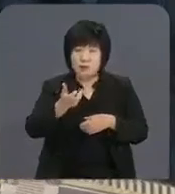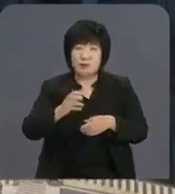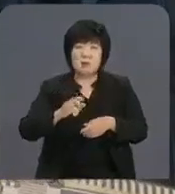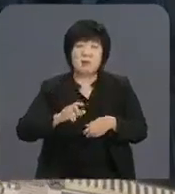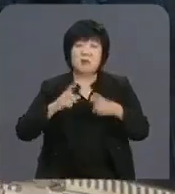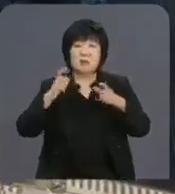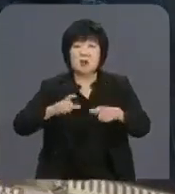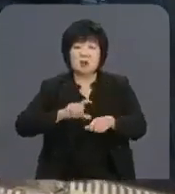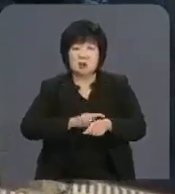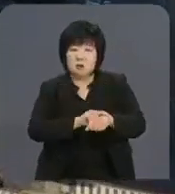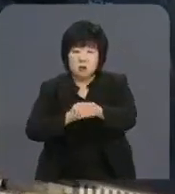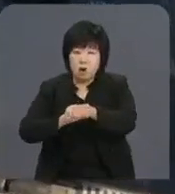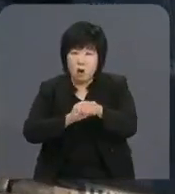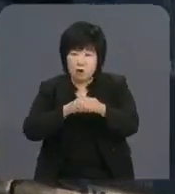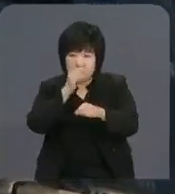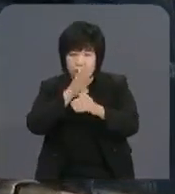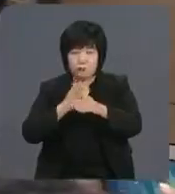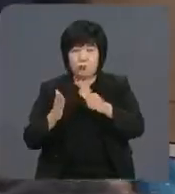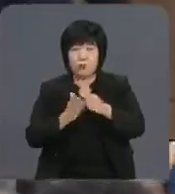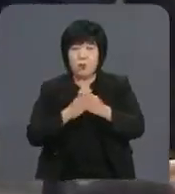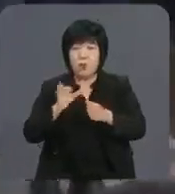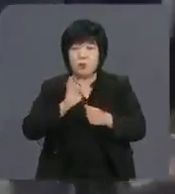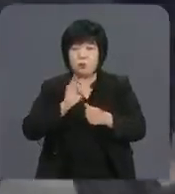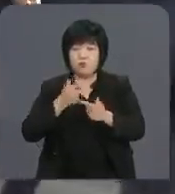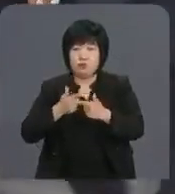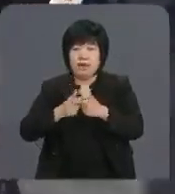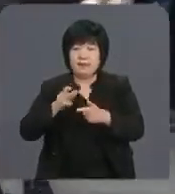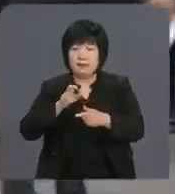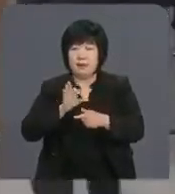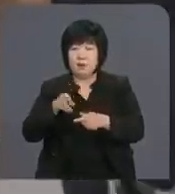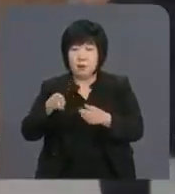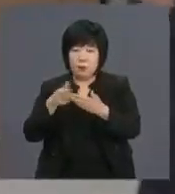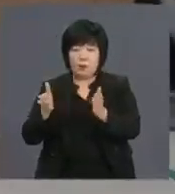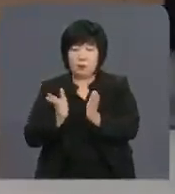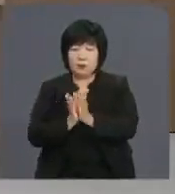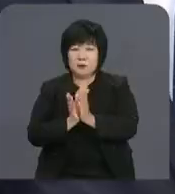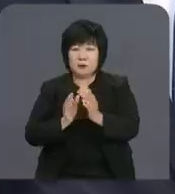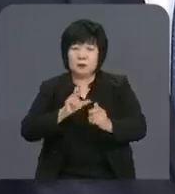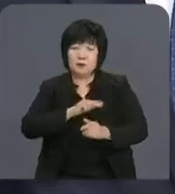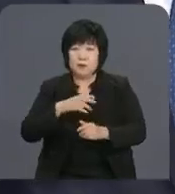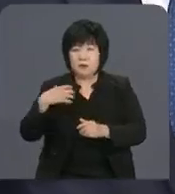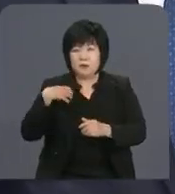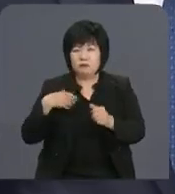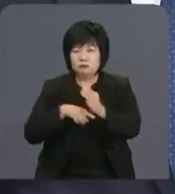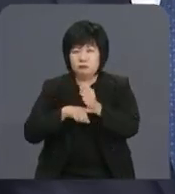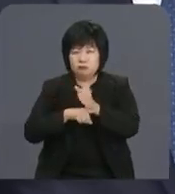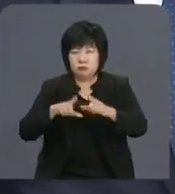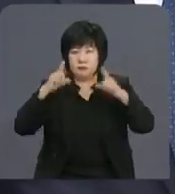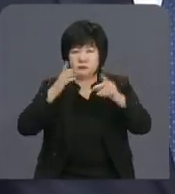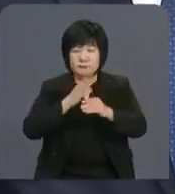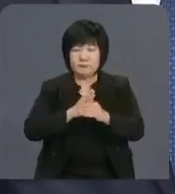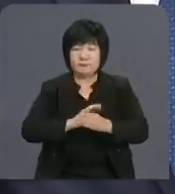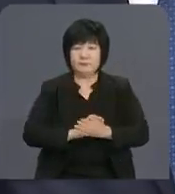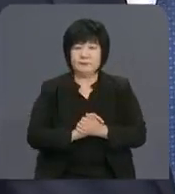삼는 상황에 부산 여당 의원들의 책임 돈도 부각되고 있습니다 kbs 뉴스 공조 입니다